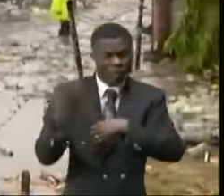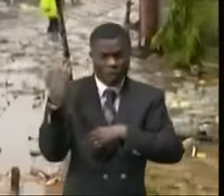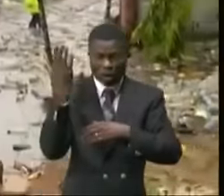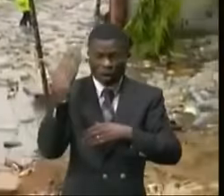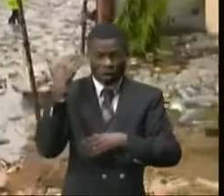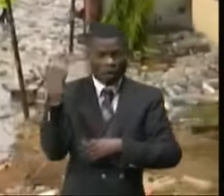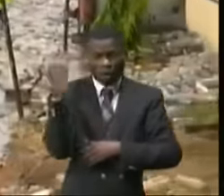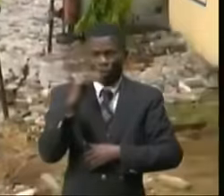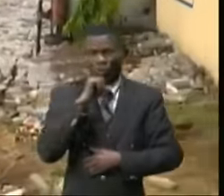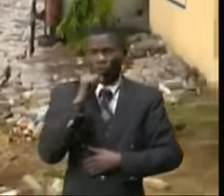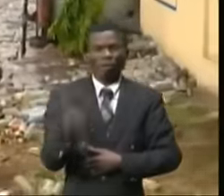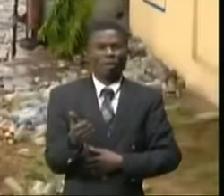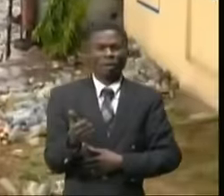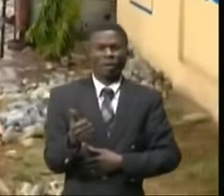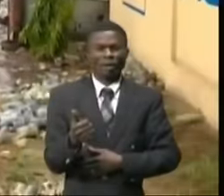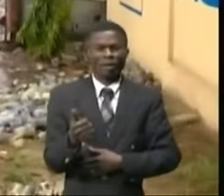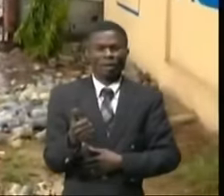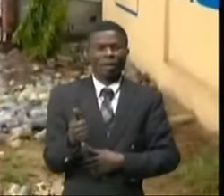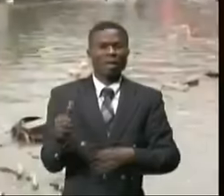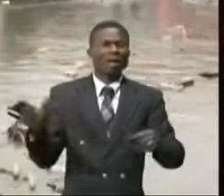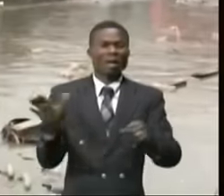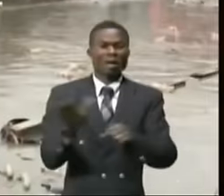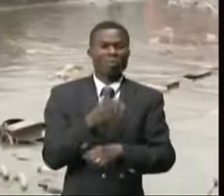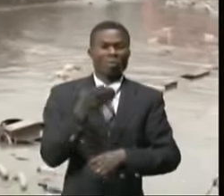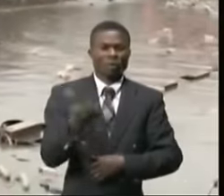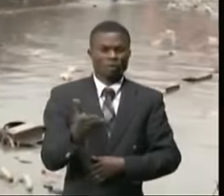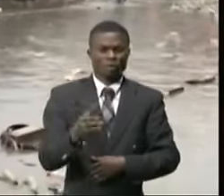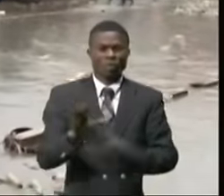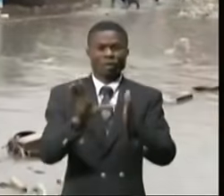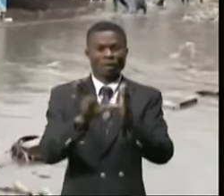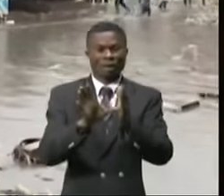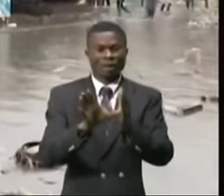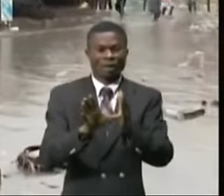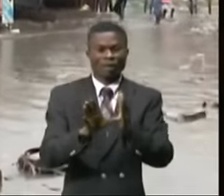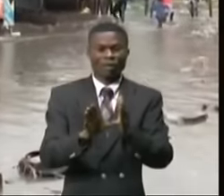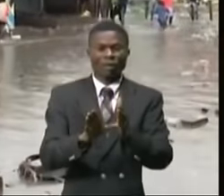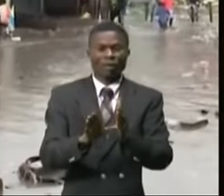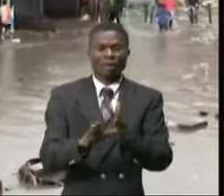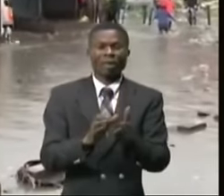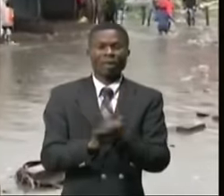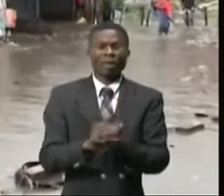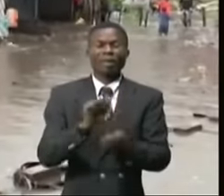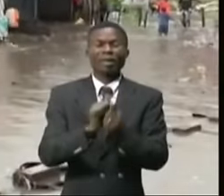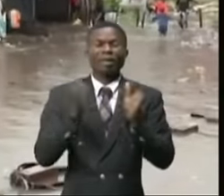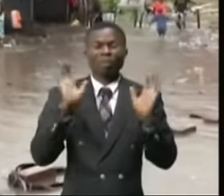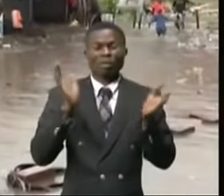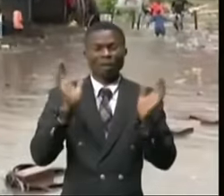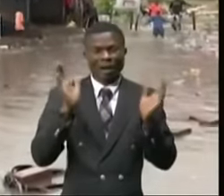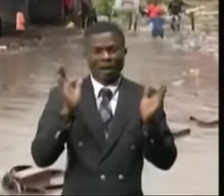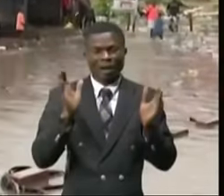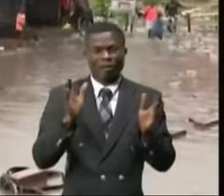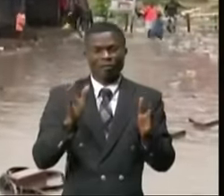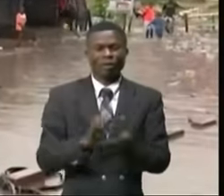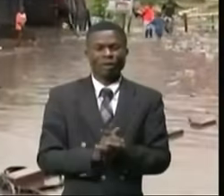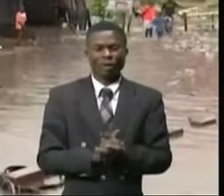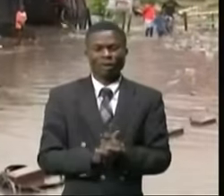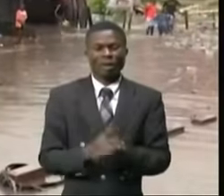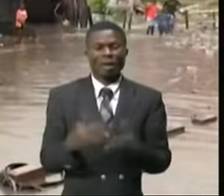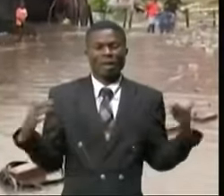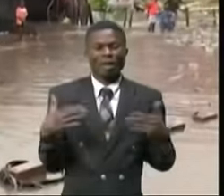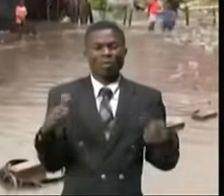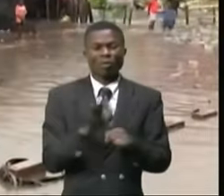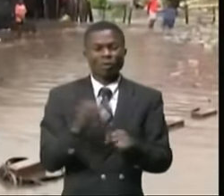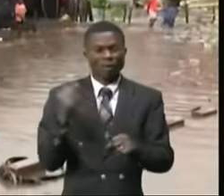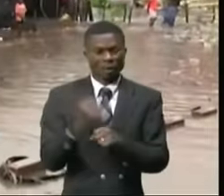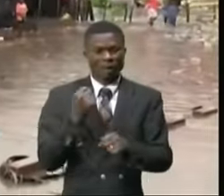les eaux du fleuve Congo, débordant son lit. Deux images amateurs, la scène est stupéfiante. Le travail